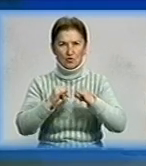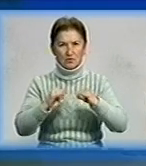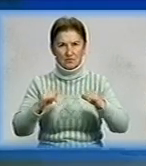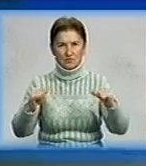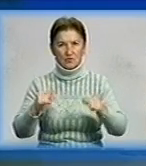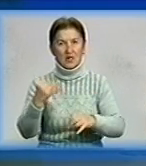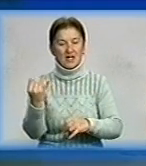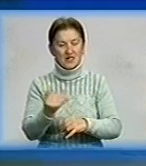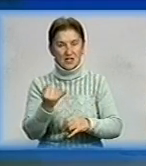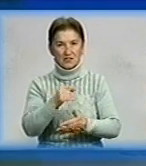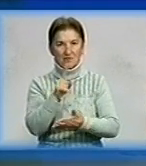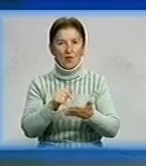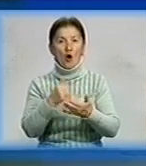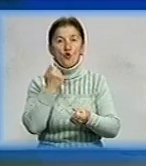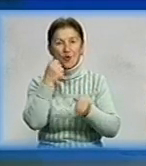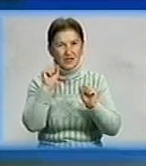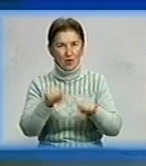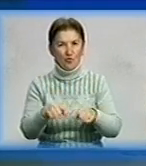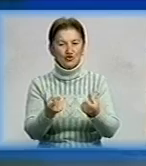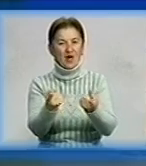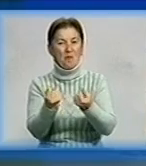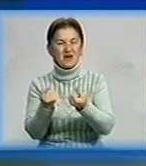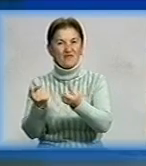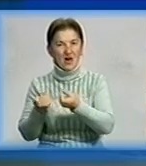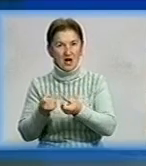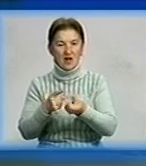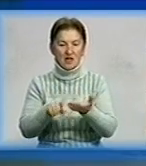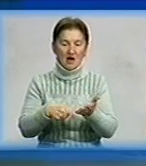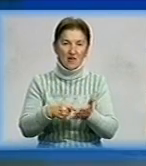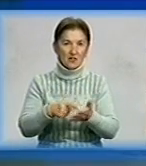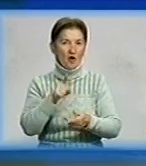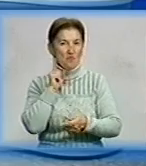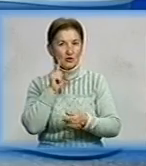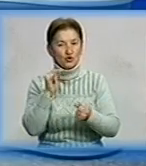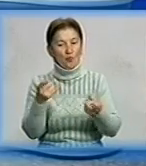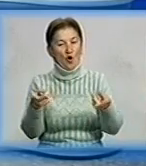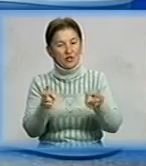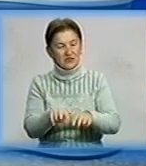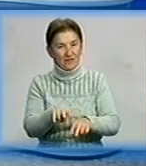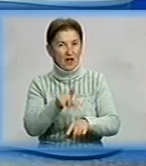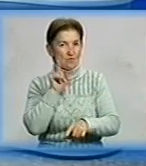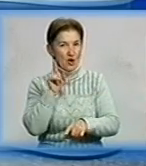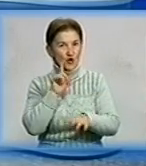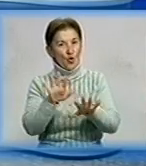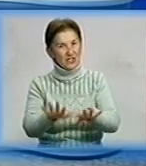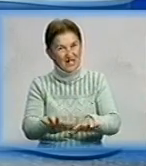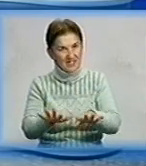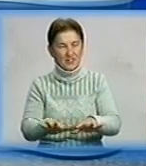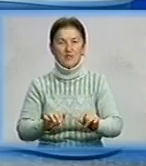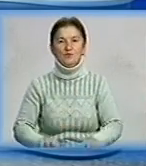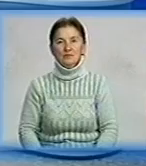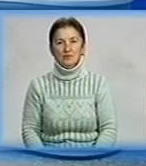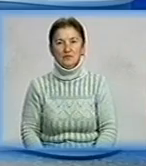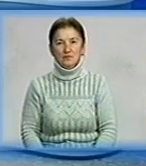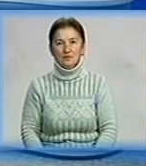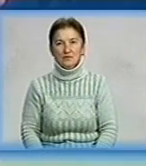Интересны вопросы, когда нужно привлекать молодежь в города, когда нужно их оставлять здесь. Вот этот вопрос, которым интересно заниматься.